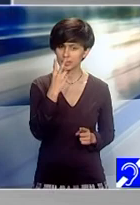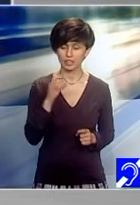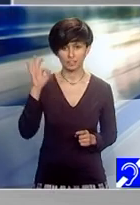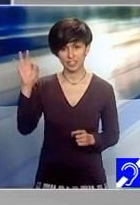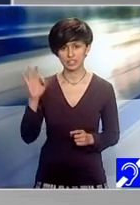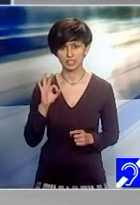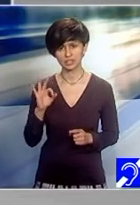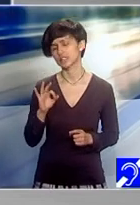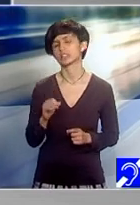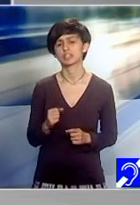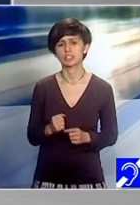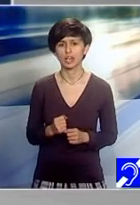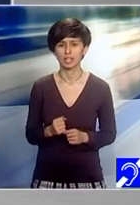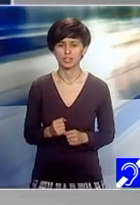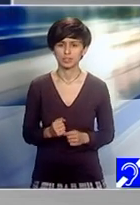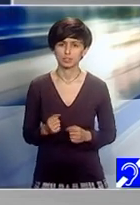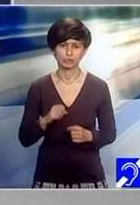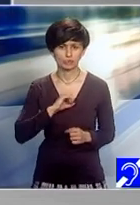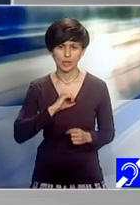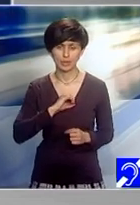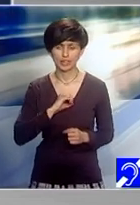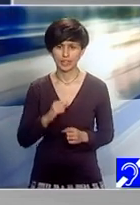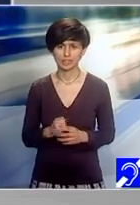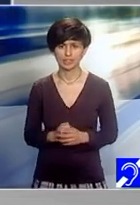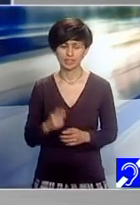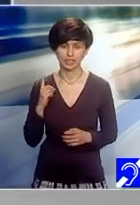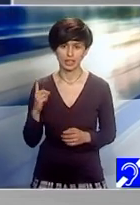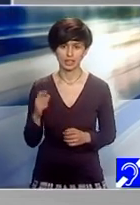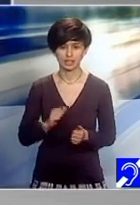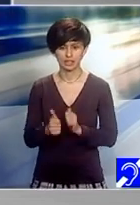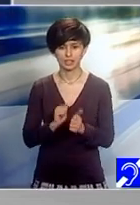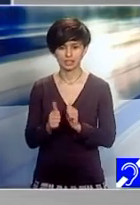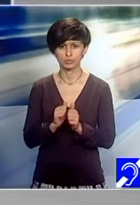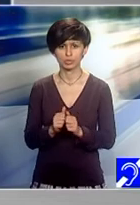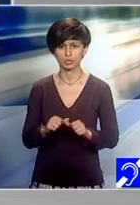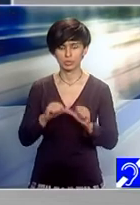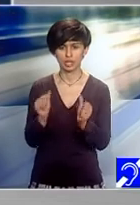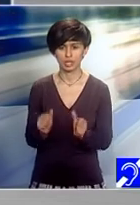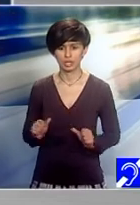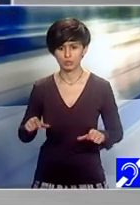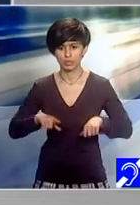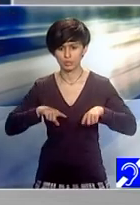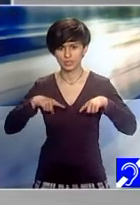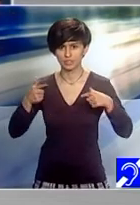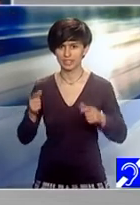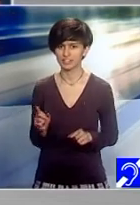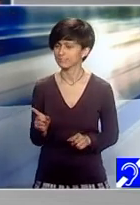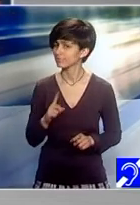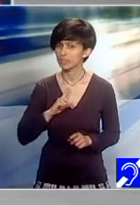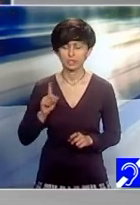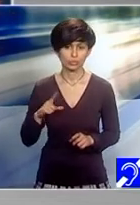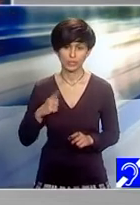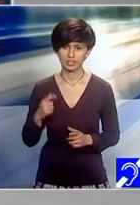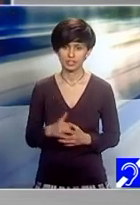o să facă 0. Dar sportul ca mod de viață e nul. Copiii pe clasa a 8-a, Remus,